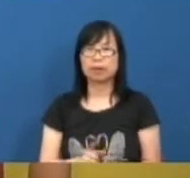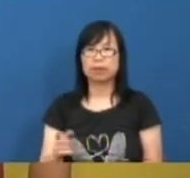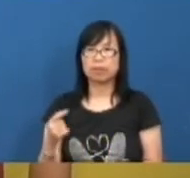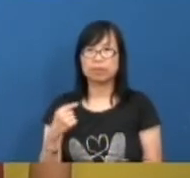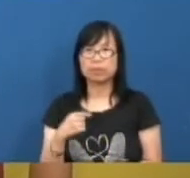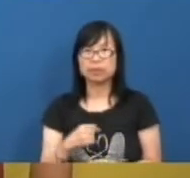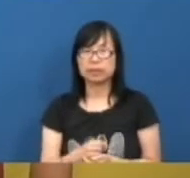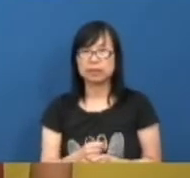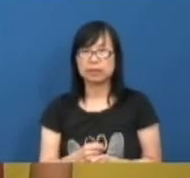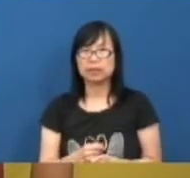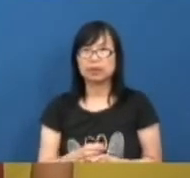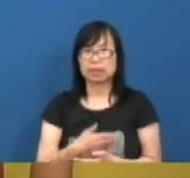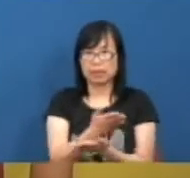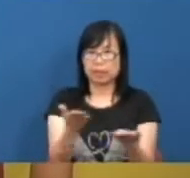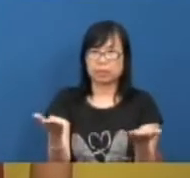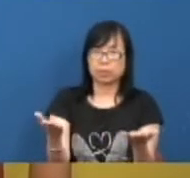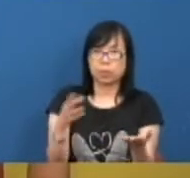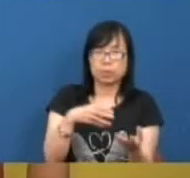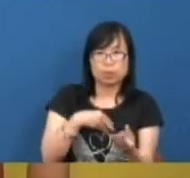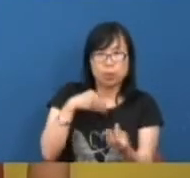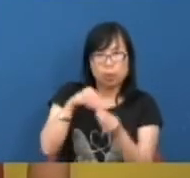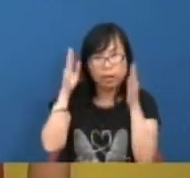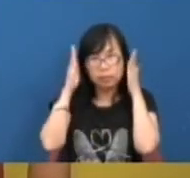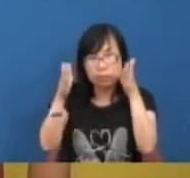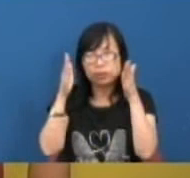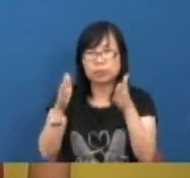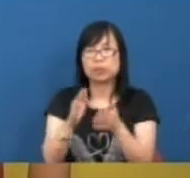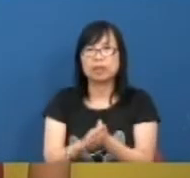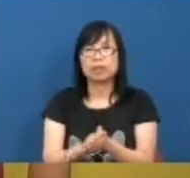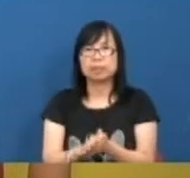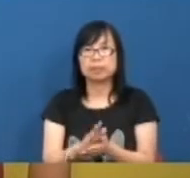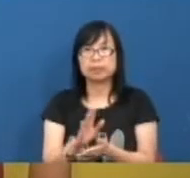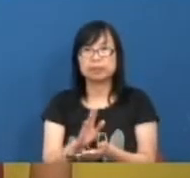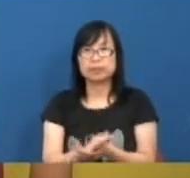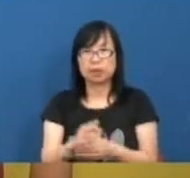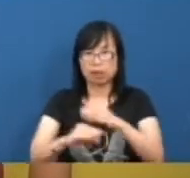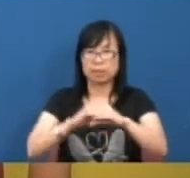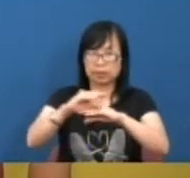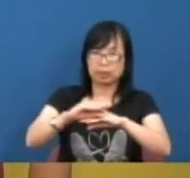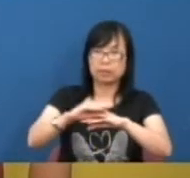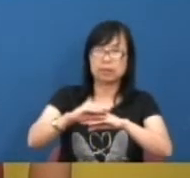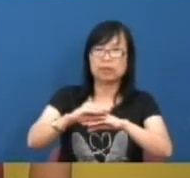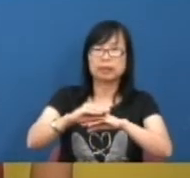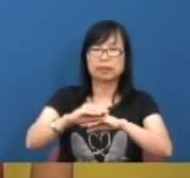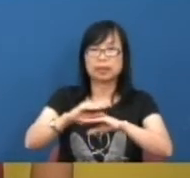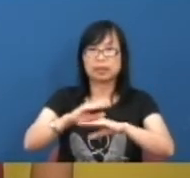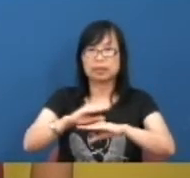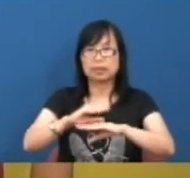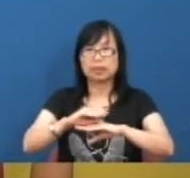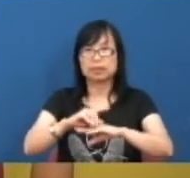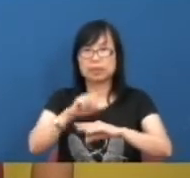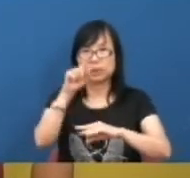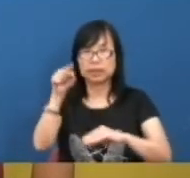我諗，即係大家都可能關注唔係單止建築嗰方面啦，可能係究